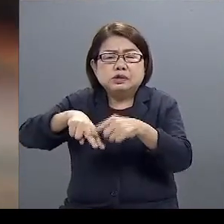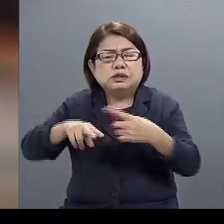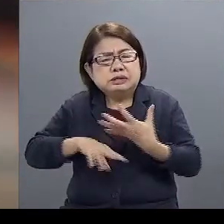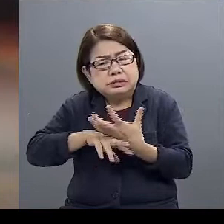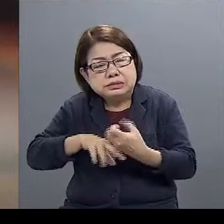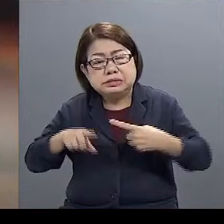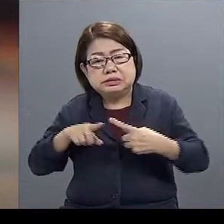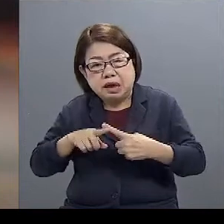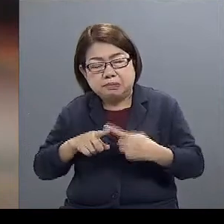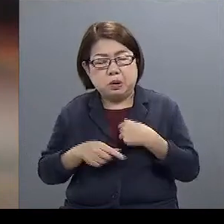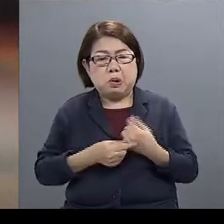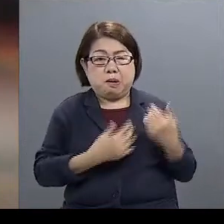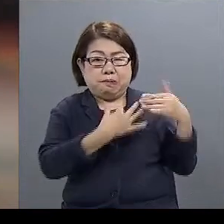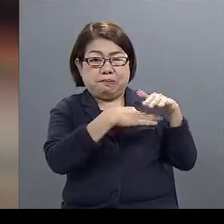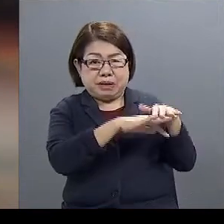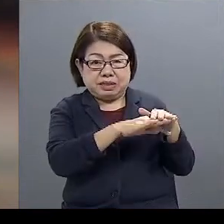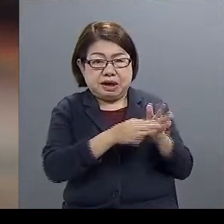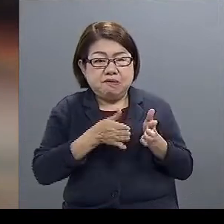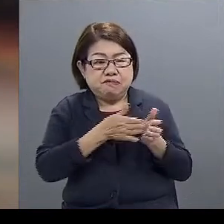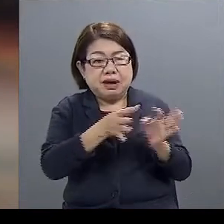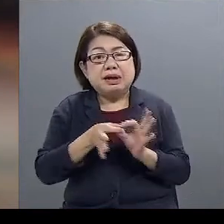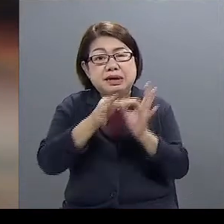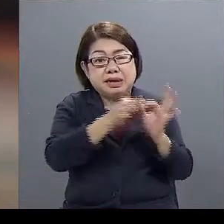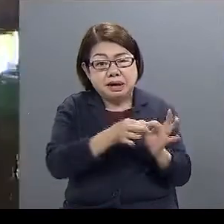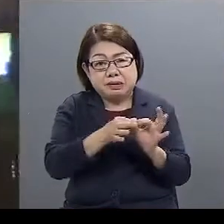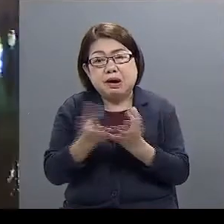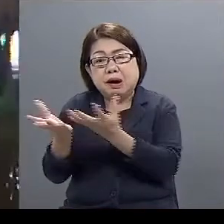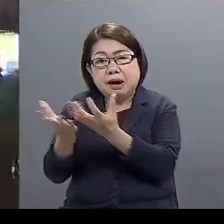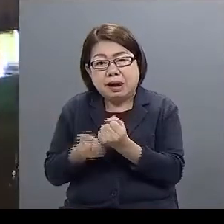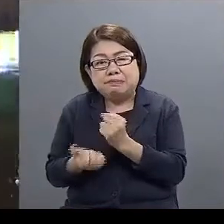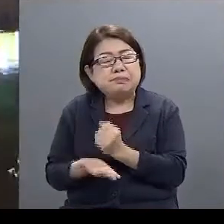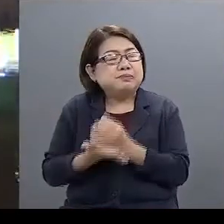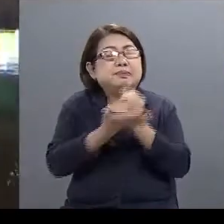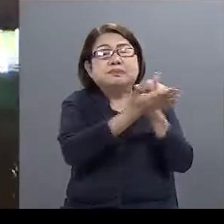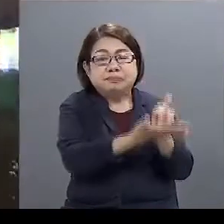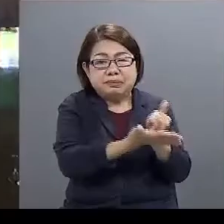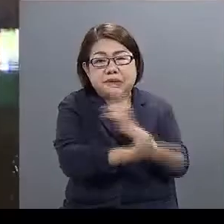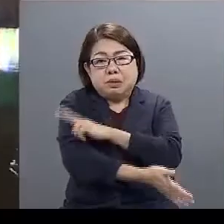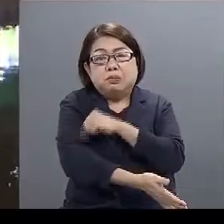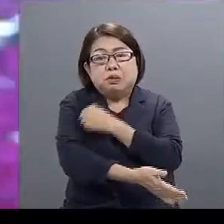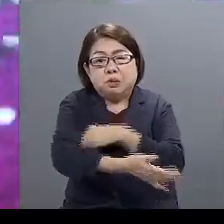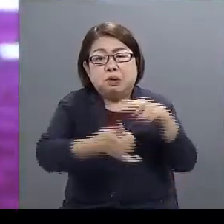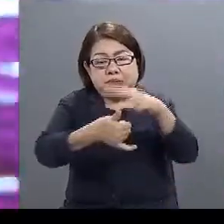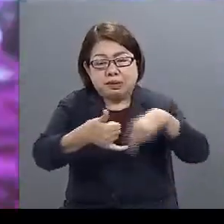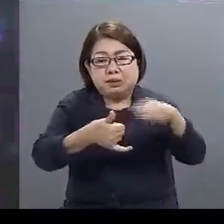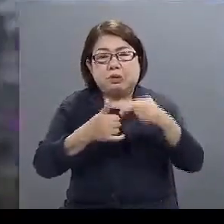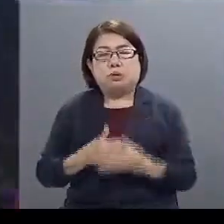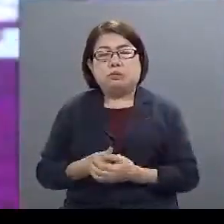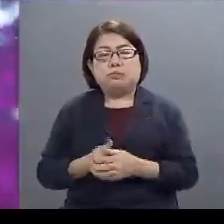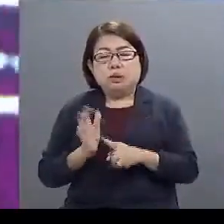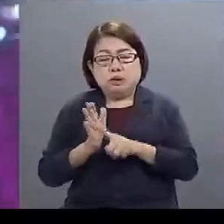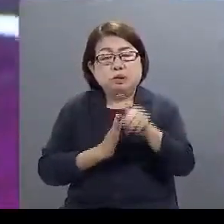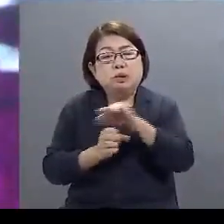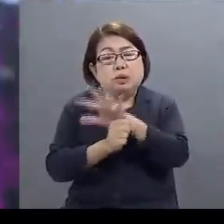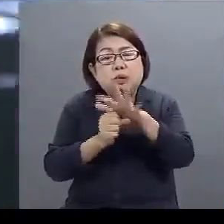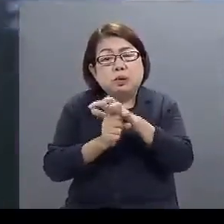ขาส่งไปสุ่มตรวจที่โรงพยาบาล การระบาดของโรคโควิด -19 ระลอกแรกทำให้จำนวน